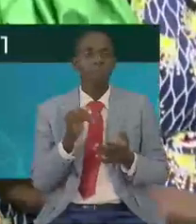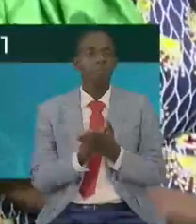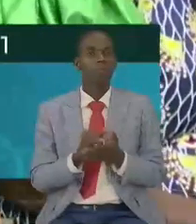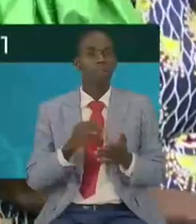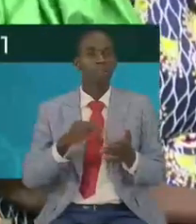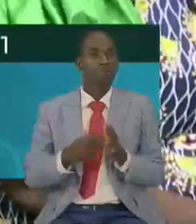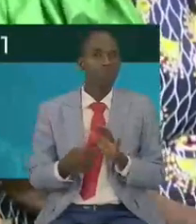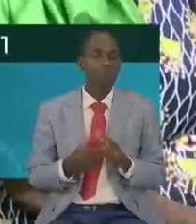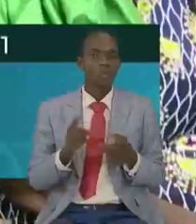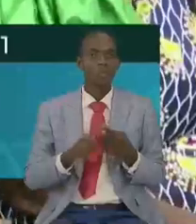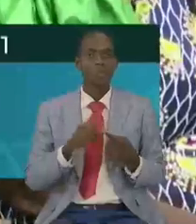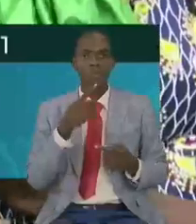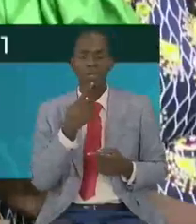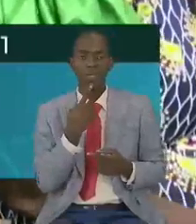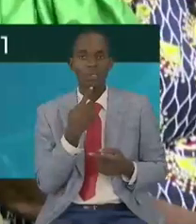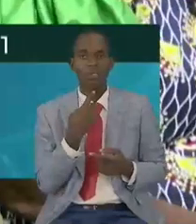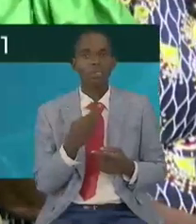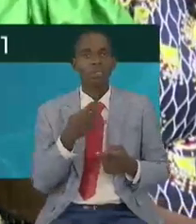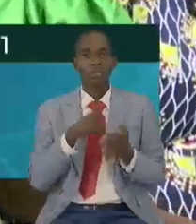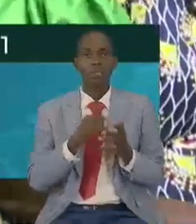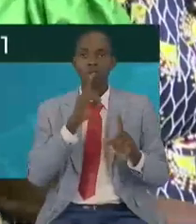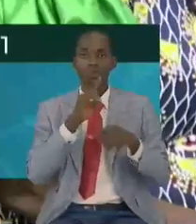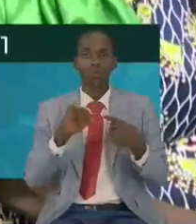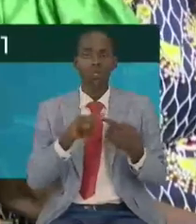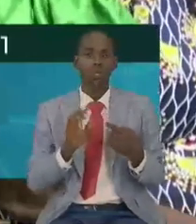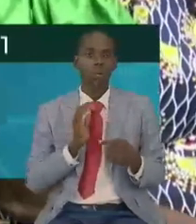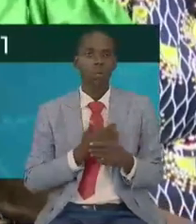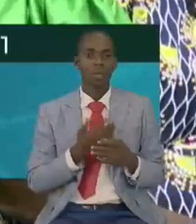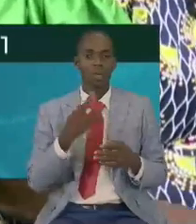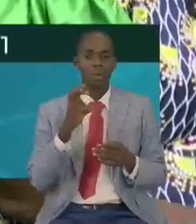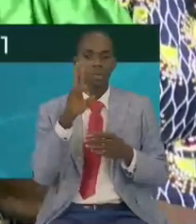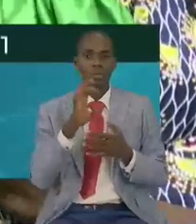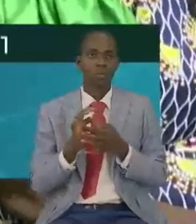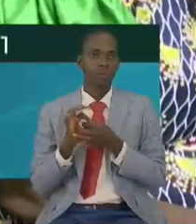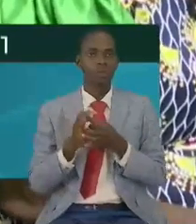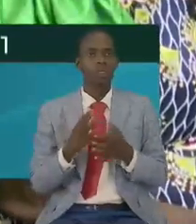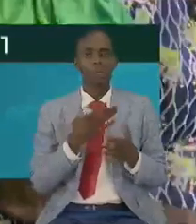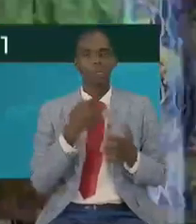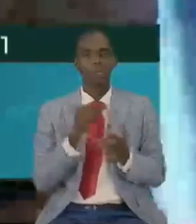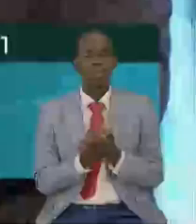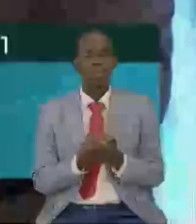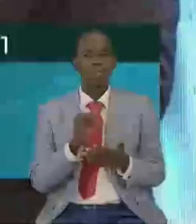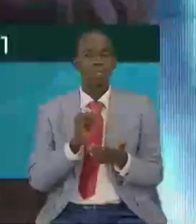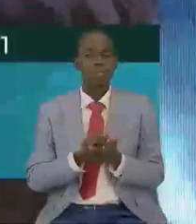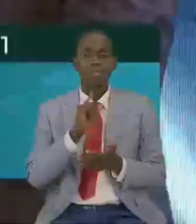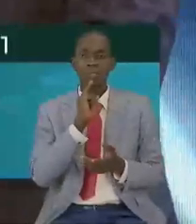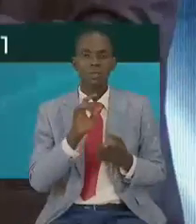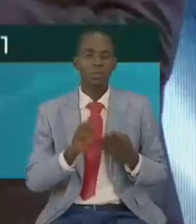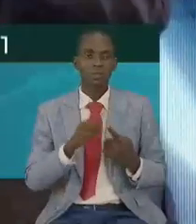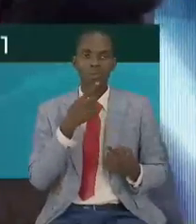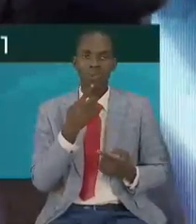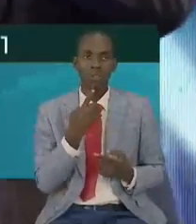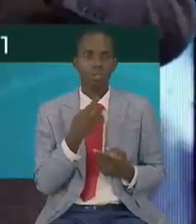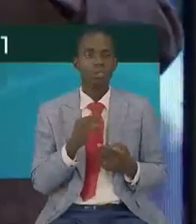C'est-à-dire, parlant de notre réconciliation, et dit, c'est-à-dire,